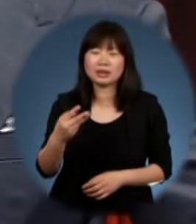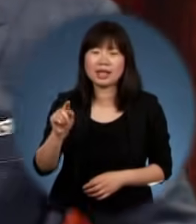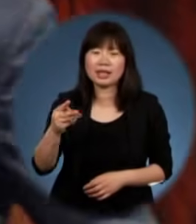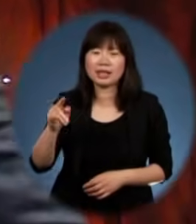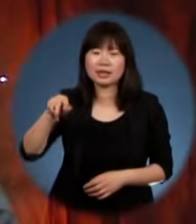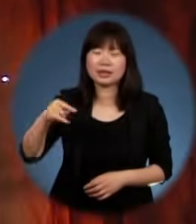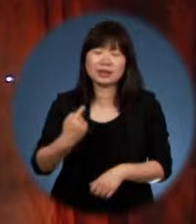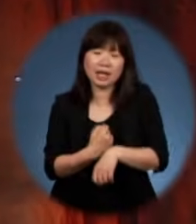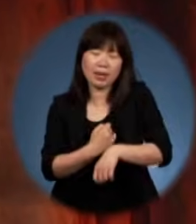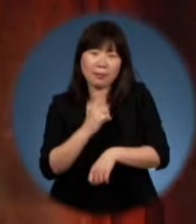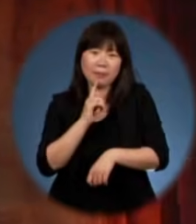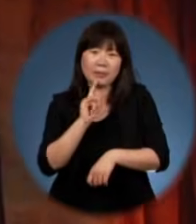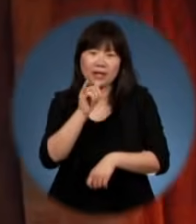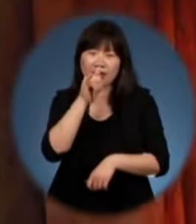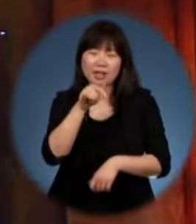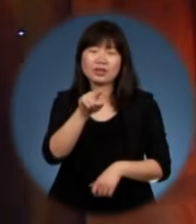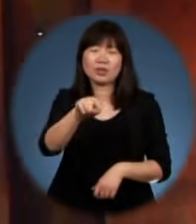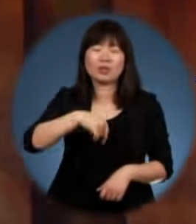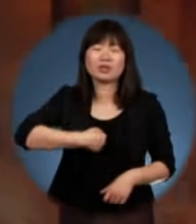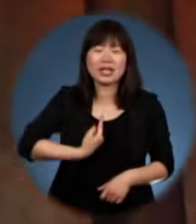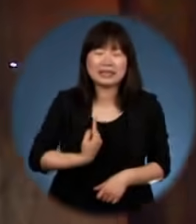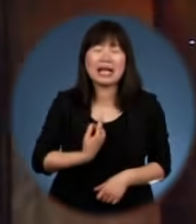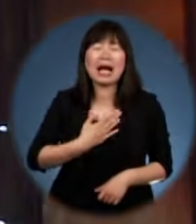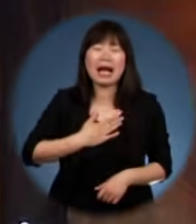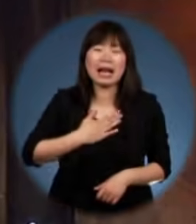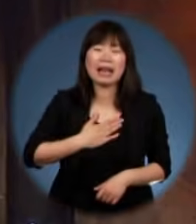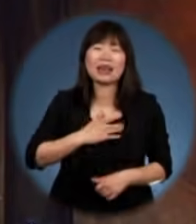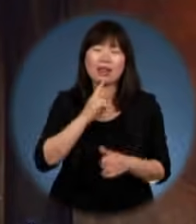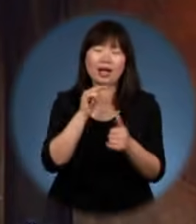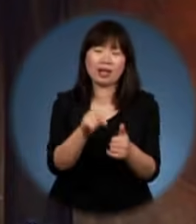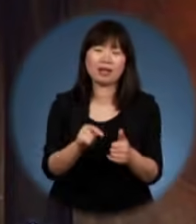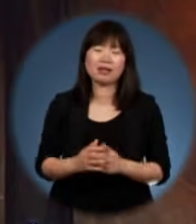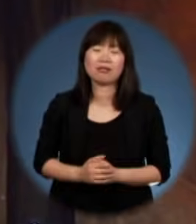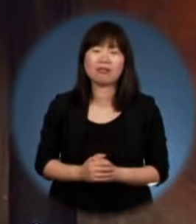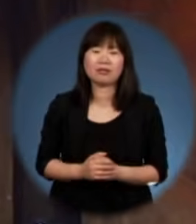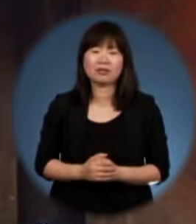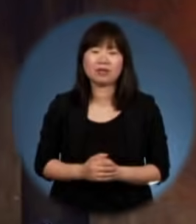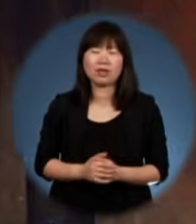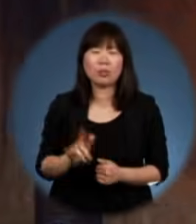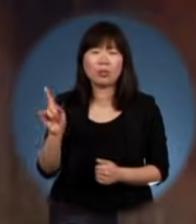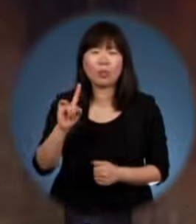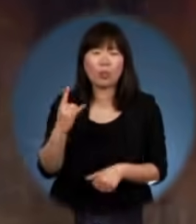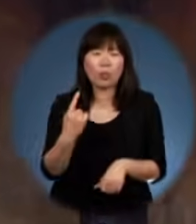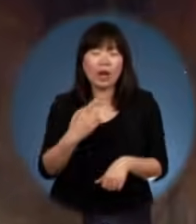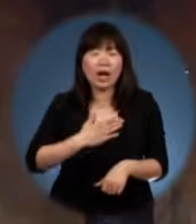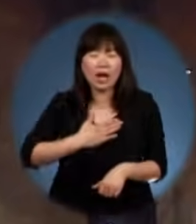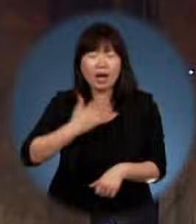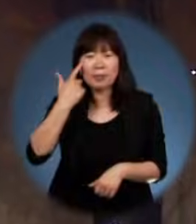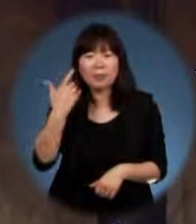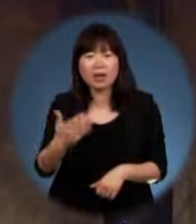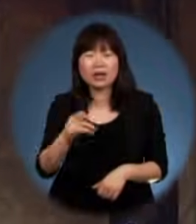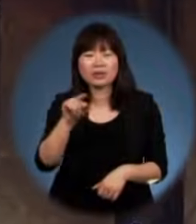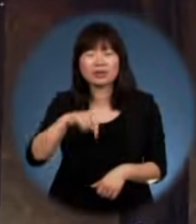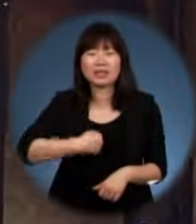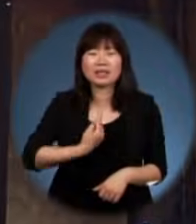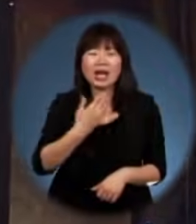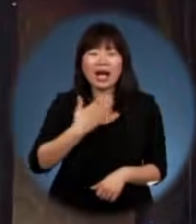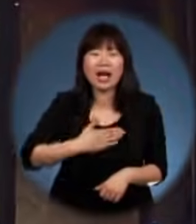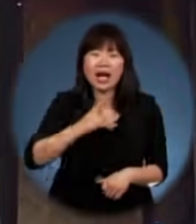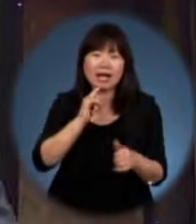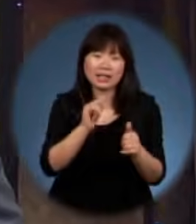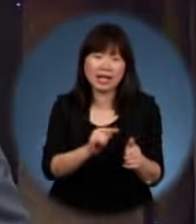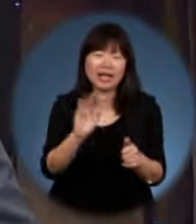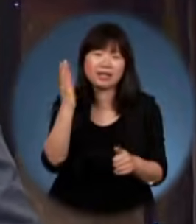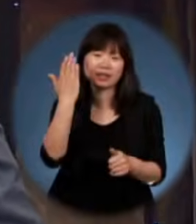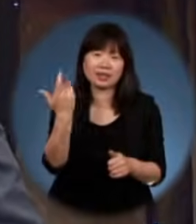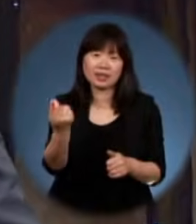너 자신을 알라 라는 것이었습니다 예 무서워 해야 되느냐 너 자신을 알아야